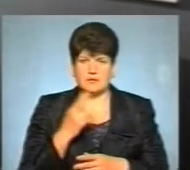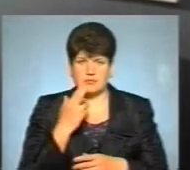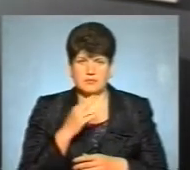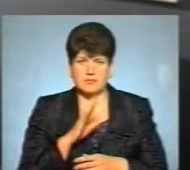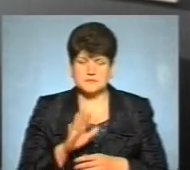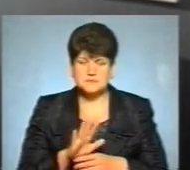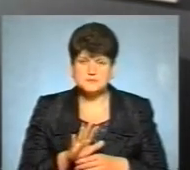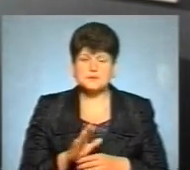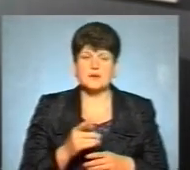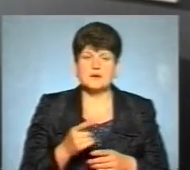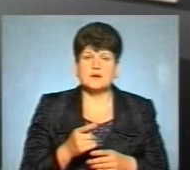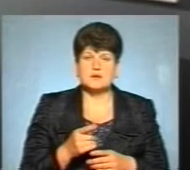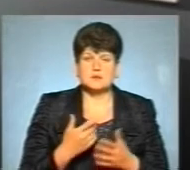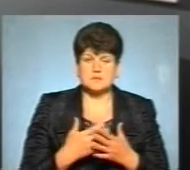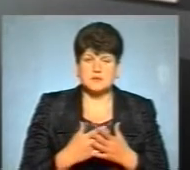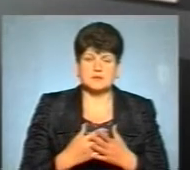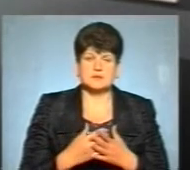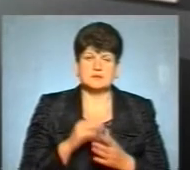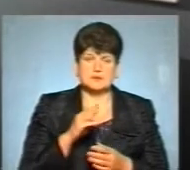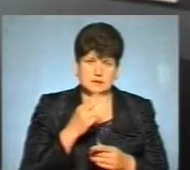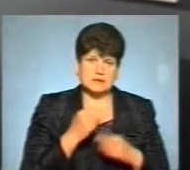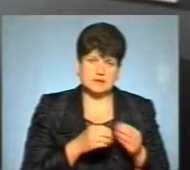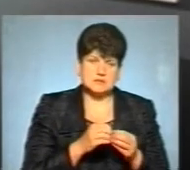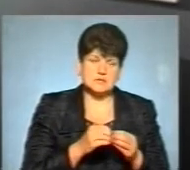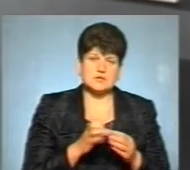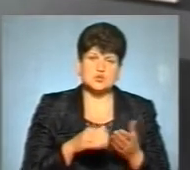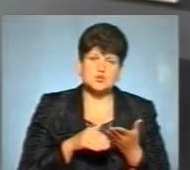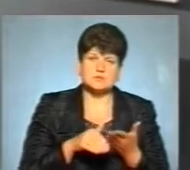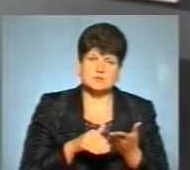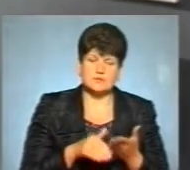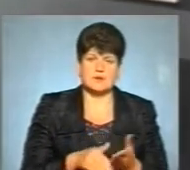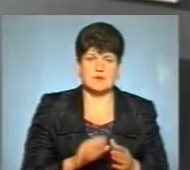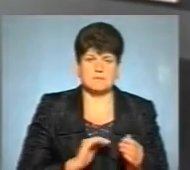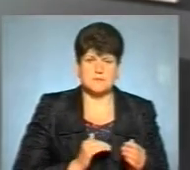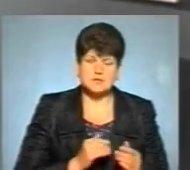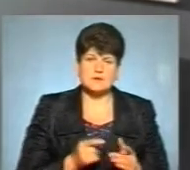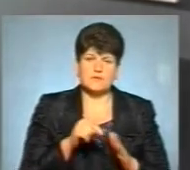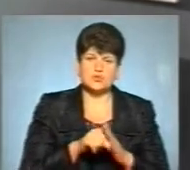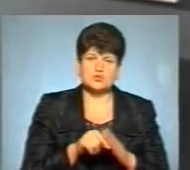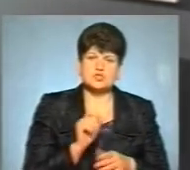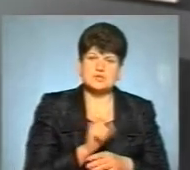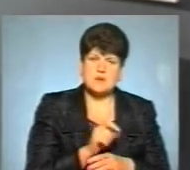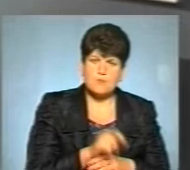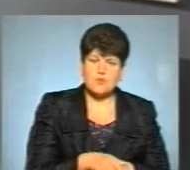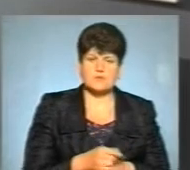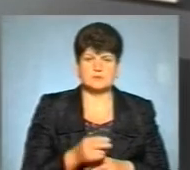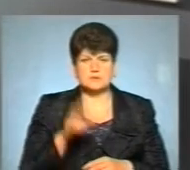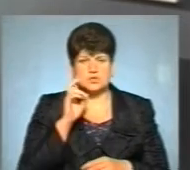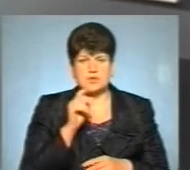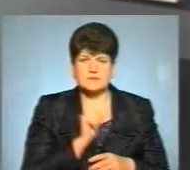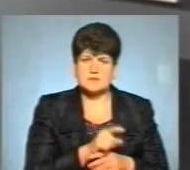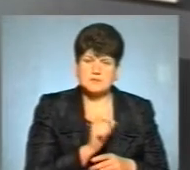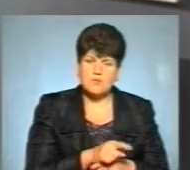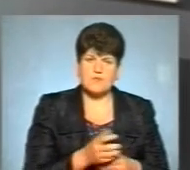були названі прем'єр-міністром, це субсидування бізнесу, це внутрішні замовлення, це державне замовлення,